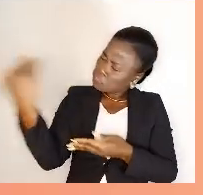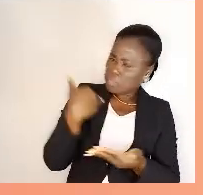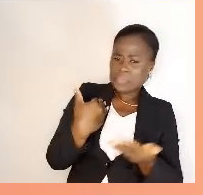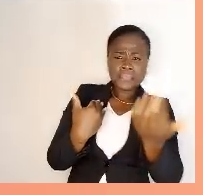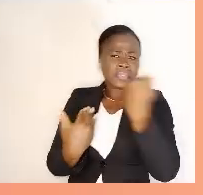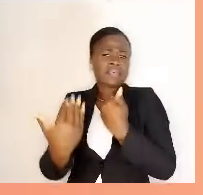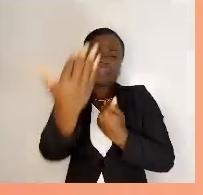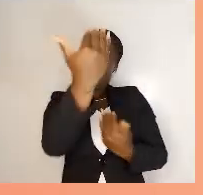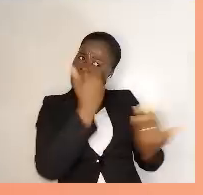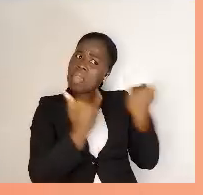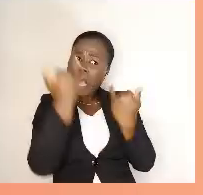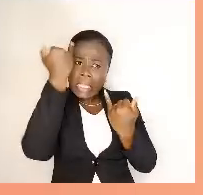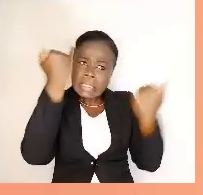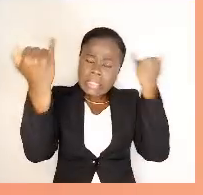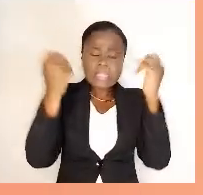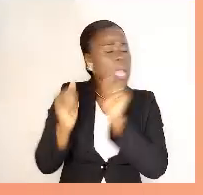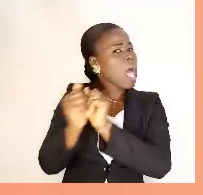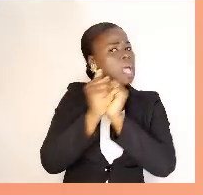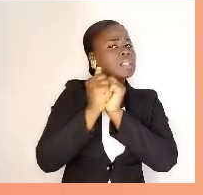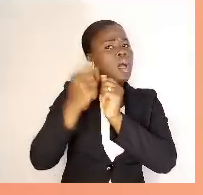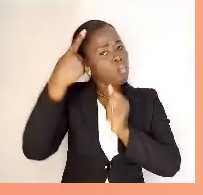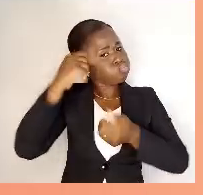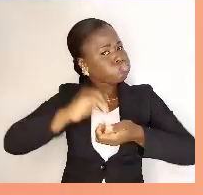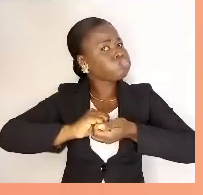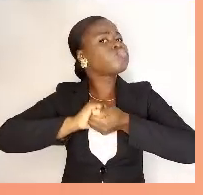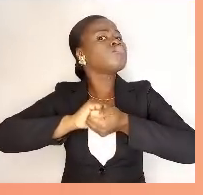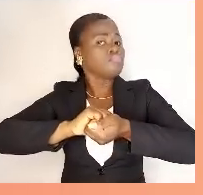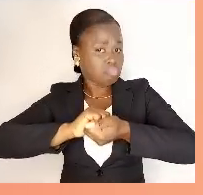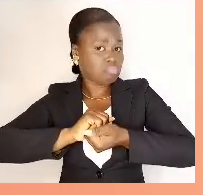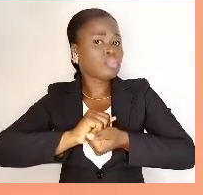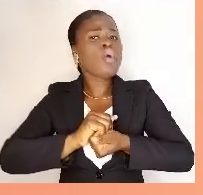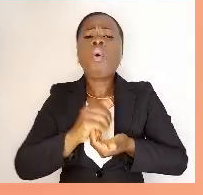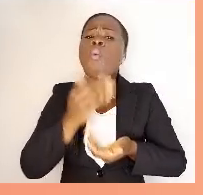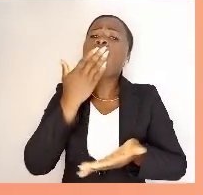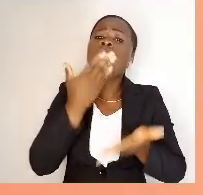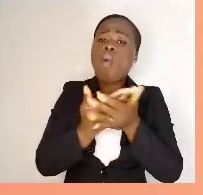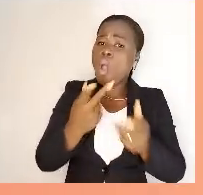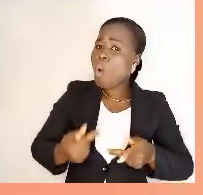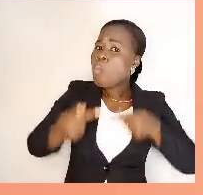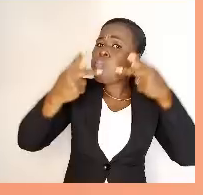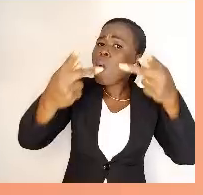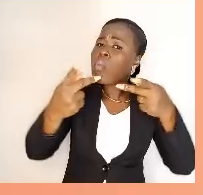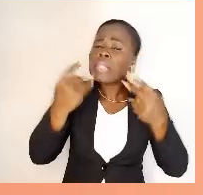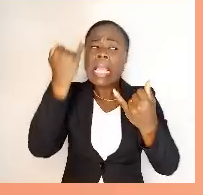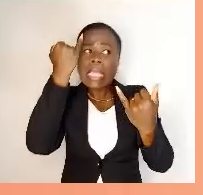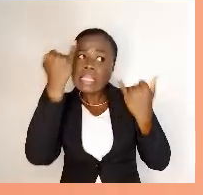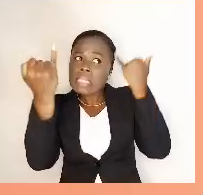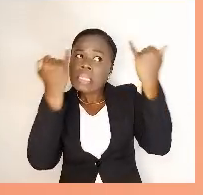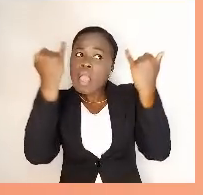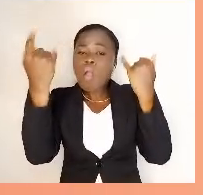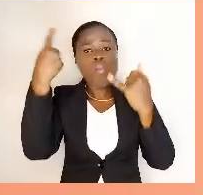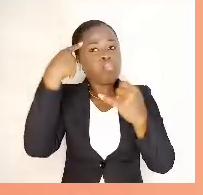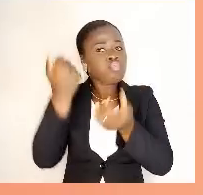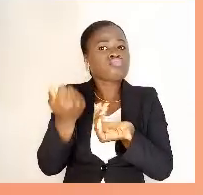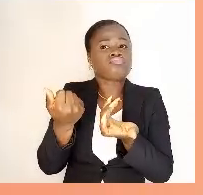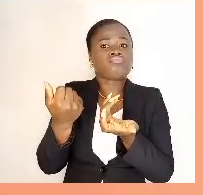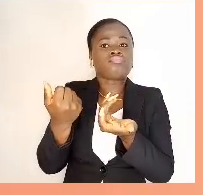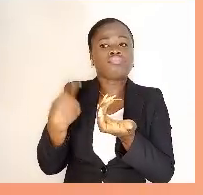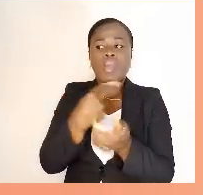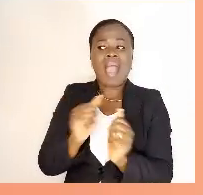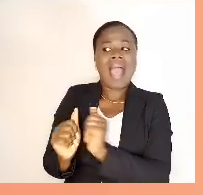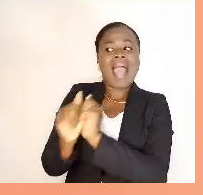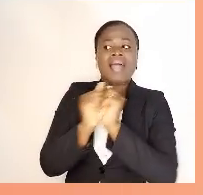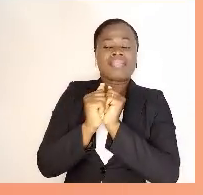pour continuer d'échanger sur les bonnes idées, les bonnes propositions qui nous permettront